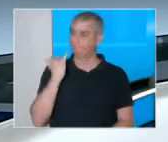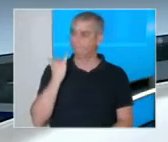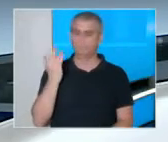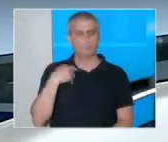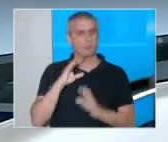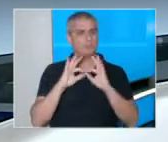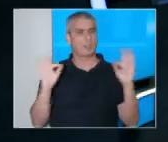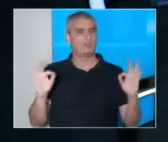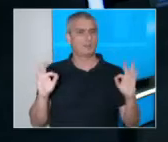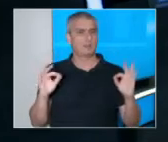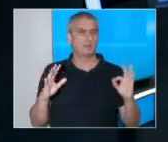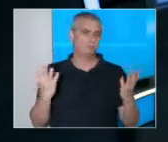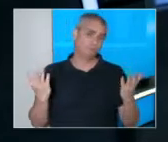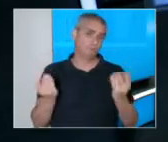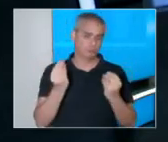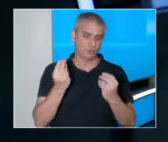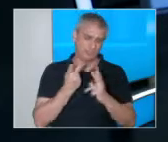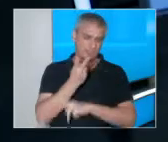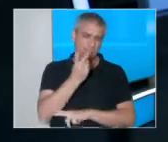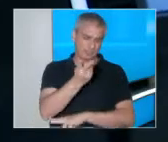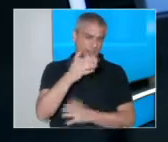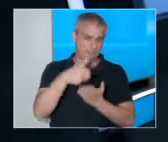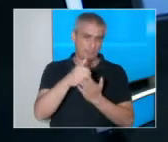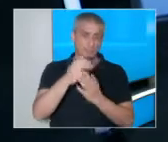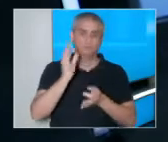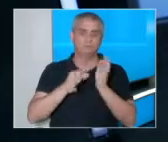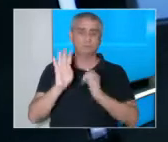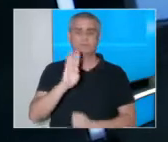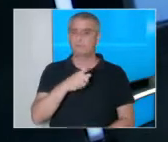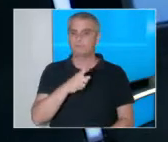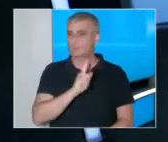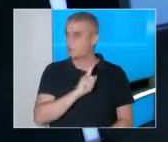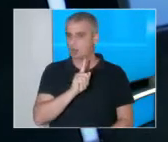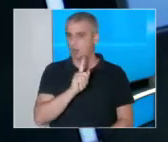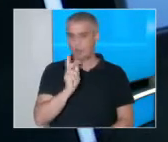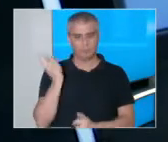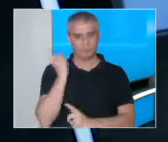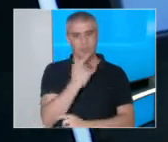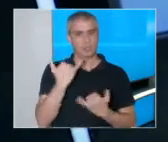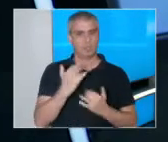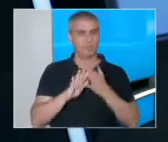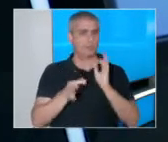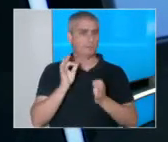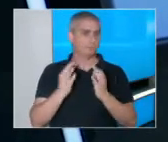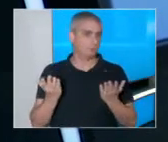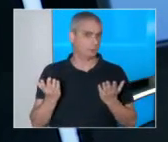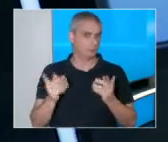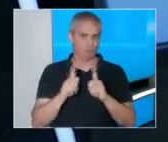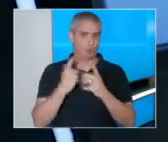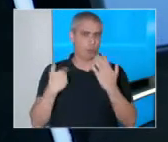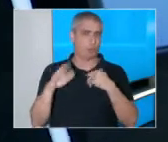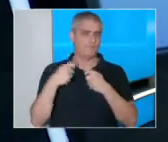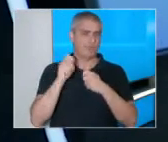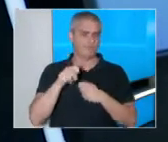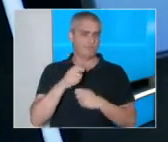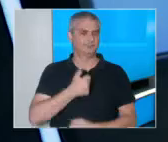בוא נפתח דווקא עם משהו שנדלג עליו בהמשך. משפט נתניהו, לא התייצבת היום בבית המשפט, כמו מרבית חברי